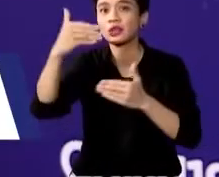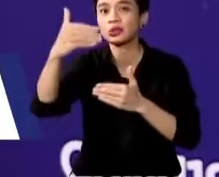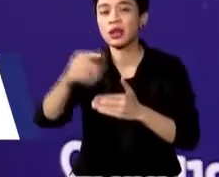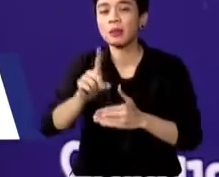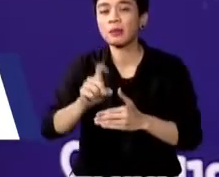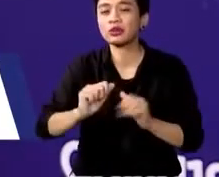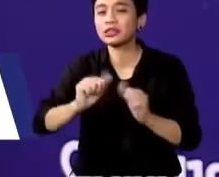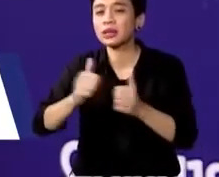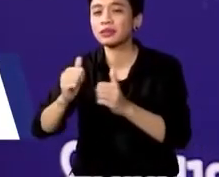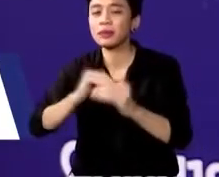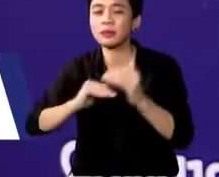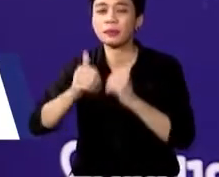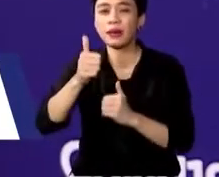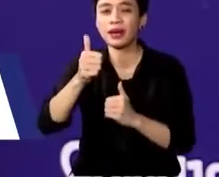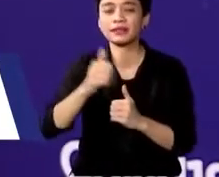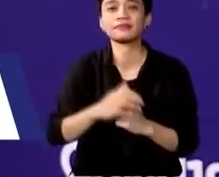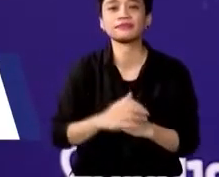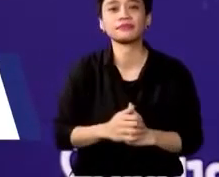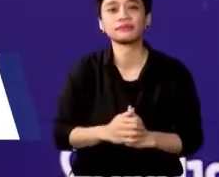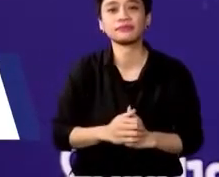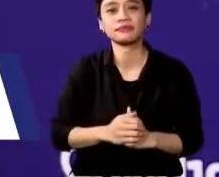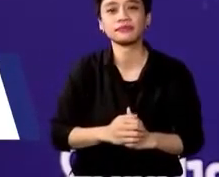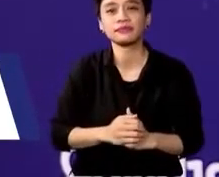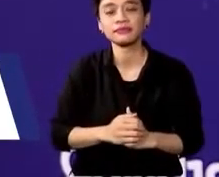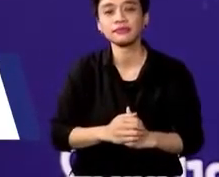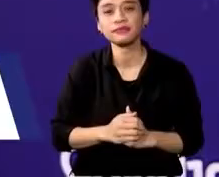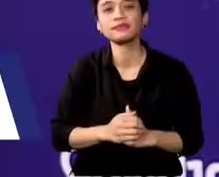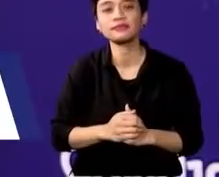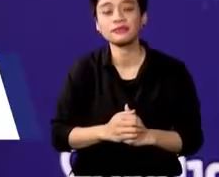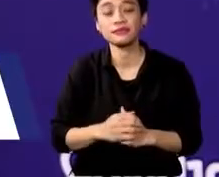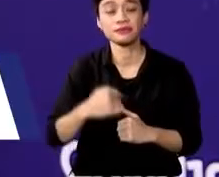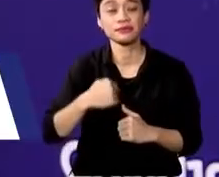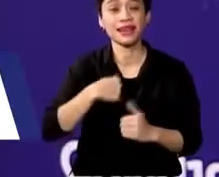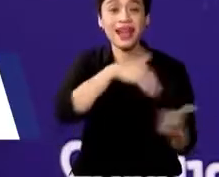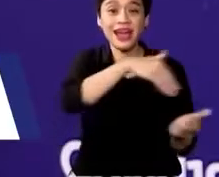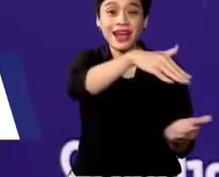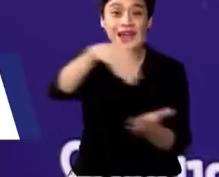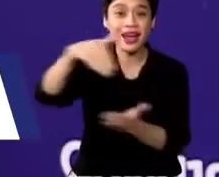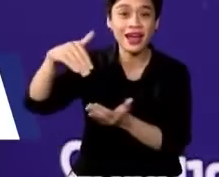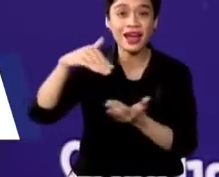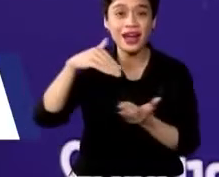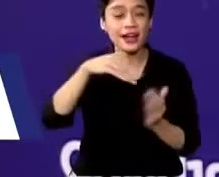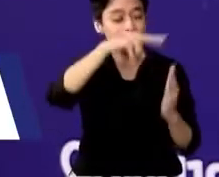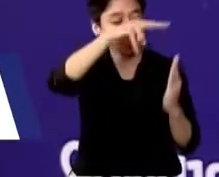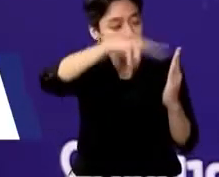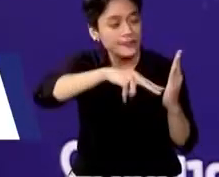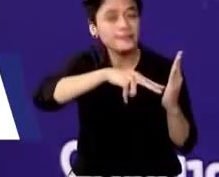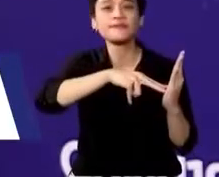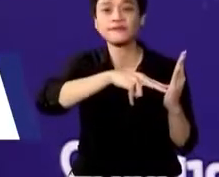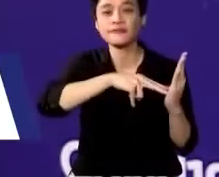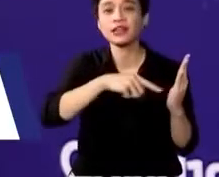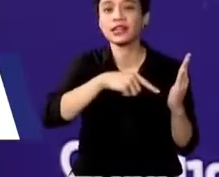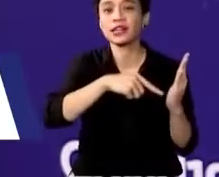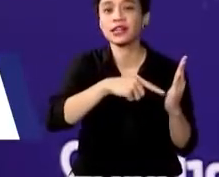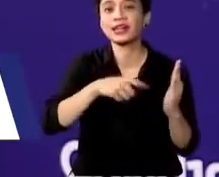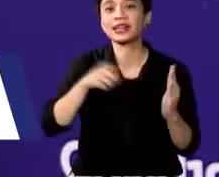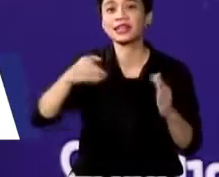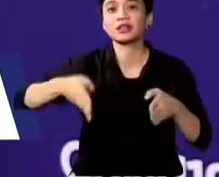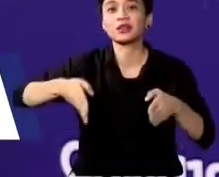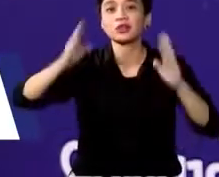ee terlihat ya atau terdata laporan bahwa ketersediaan di